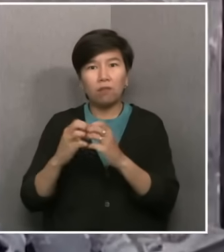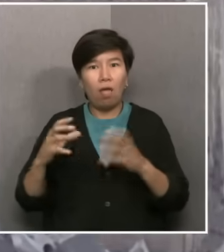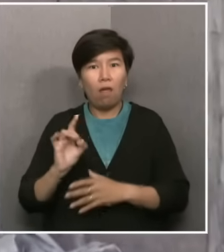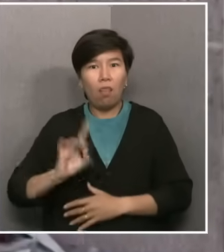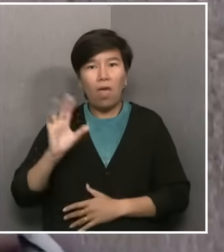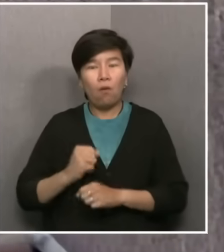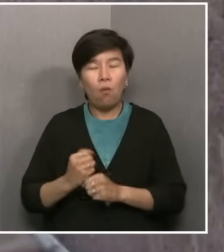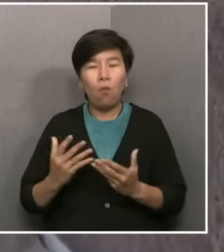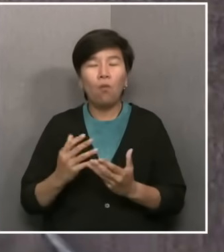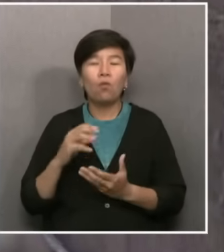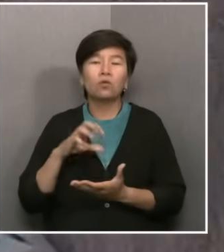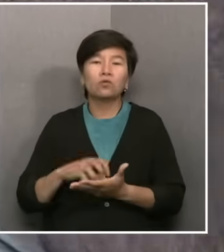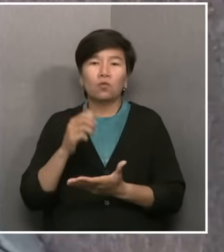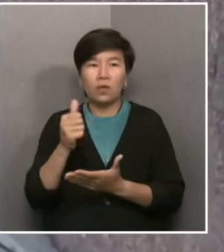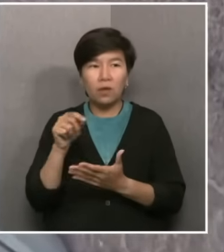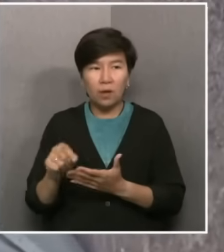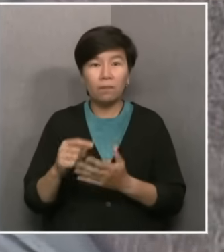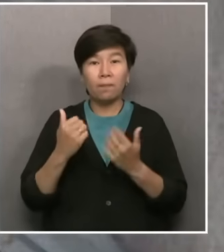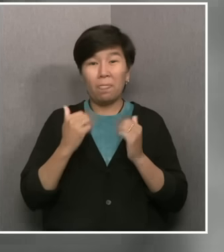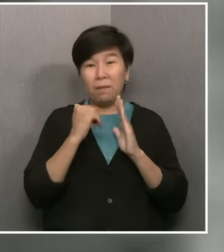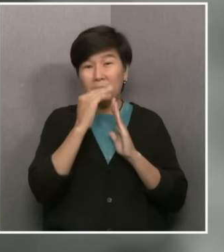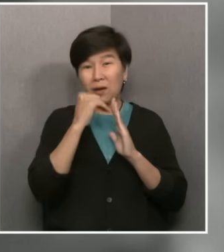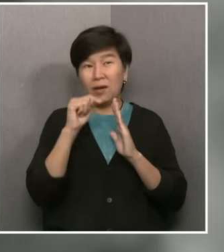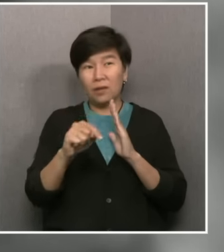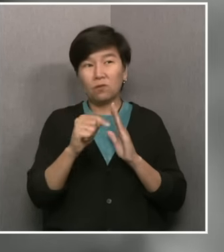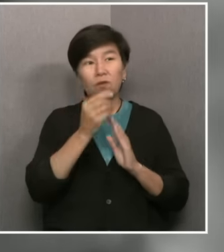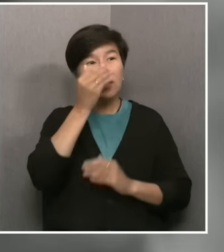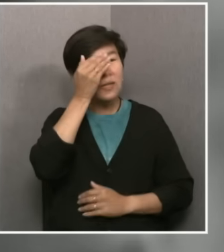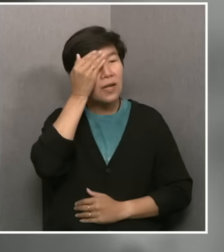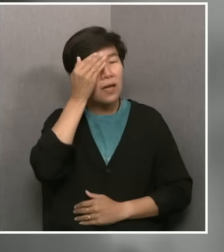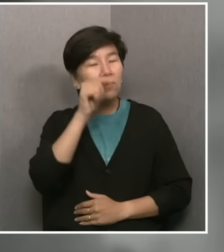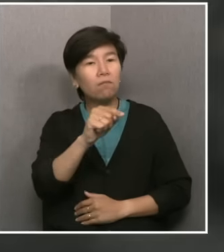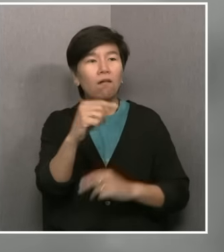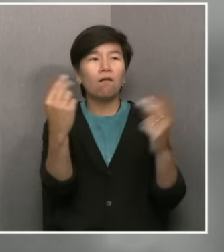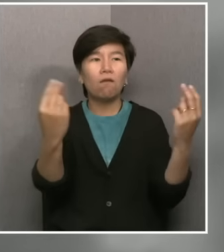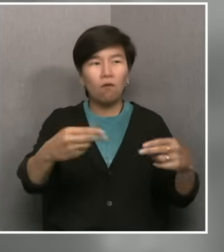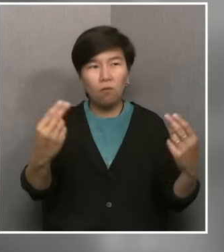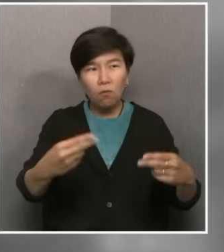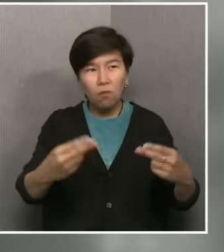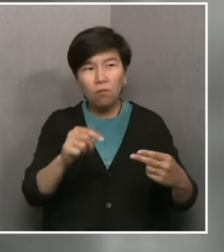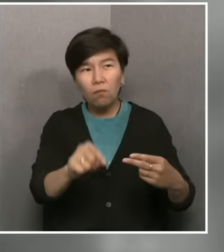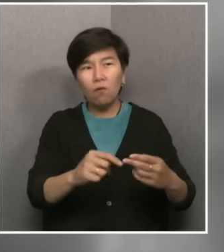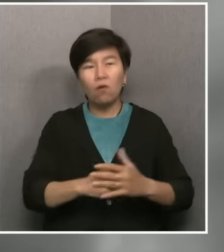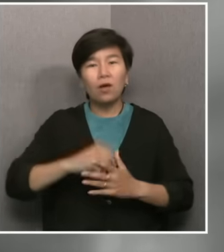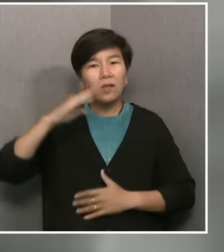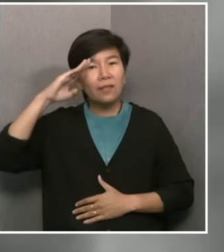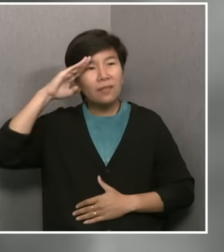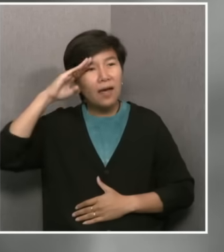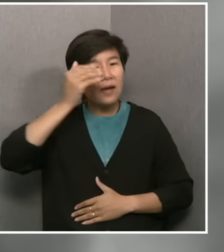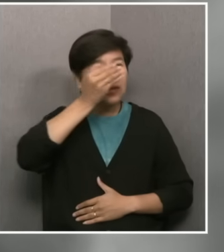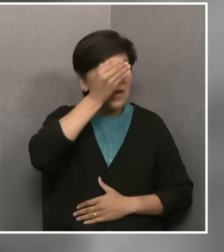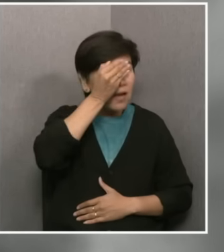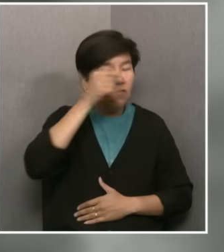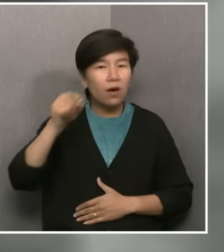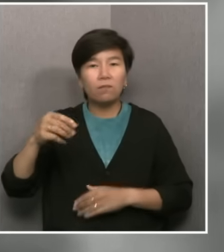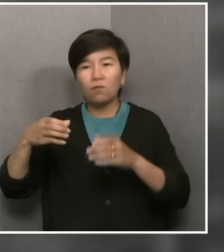ขณะที่สันการบริเวณชายแดนทางเหนือของอิสราเอลการสู้รบระหว่างกองทัพอิสราเอลและกลุ่มติด